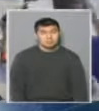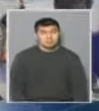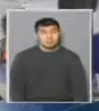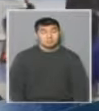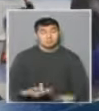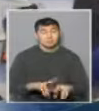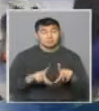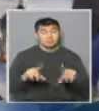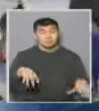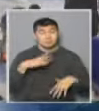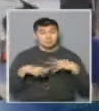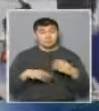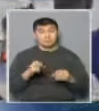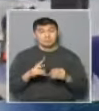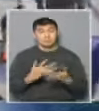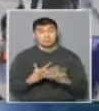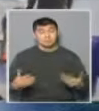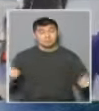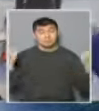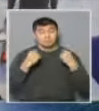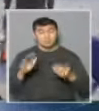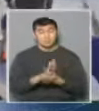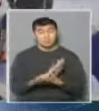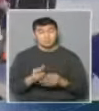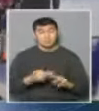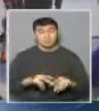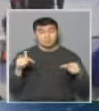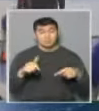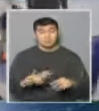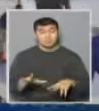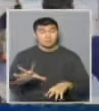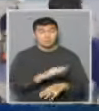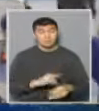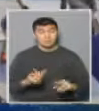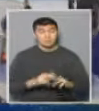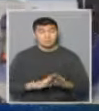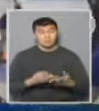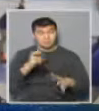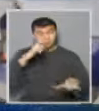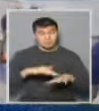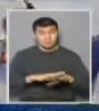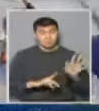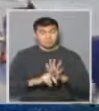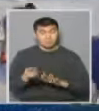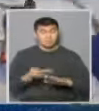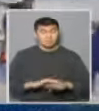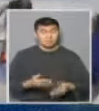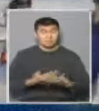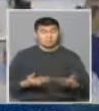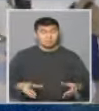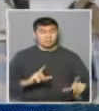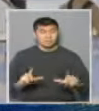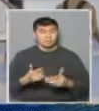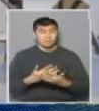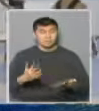В этой школе занимается по 12 видам спорта. Все бесплатно. Здесь есть все виды борьбы, тэквондо, шахматы, тяжелая атлетика,